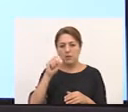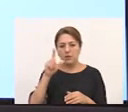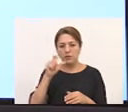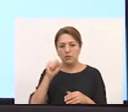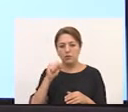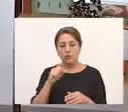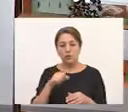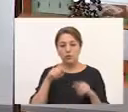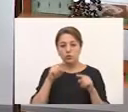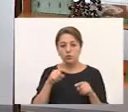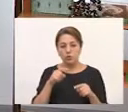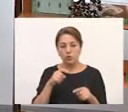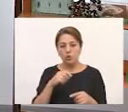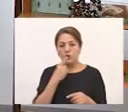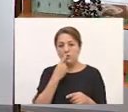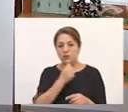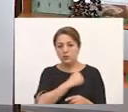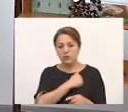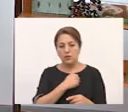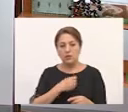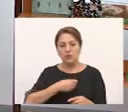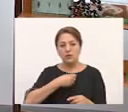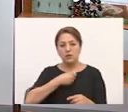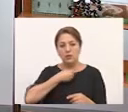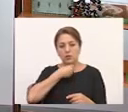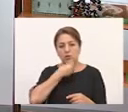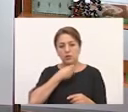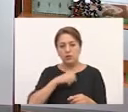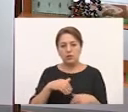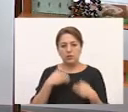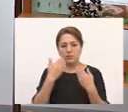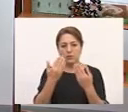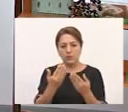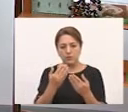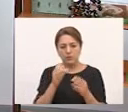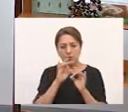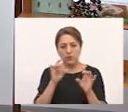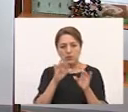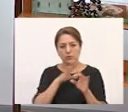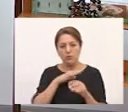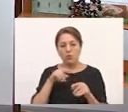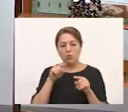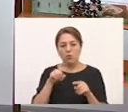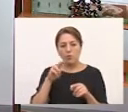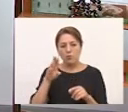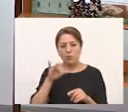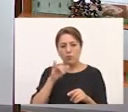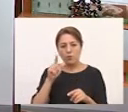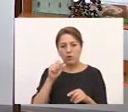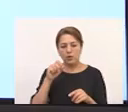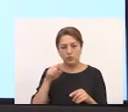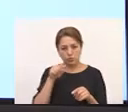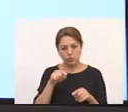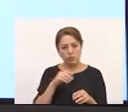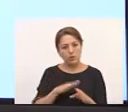офицерам. Так должен Петр слушать, как обращается к нему Пугачев. Неужели Пугачев это сделает?